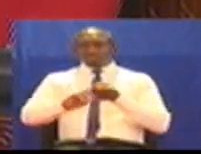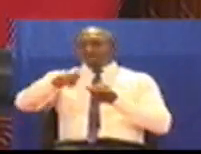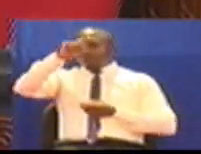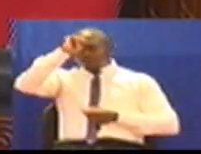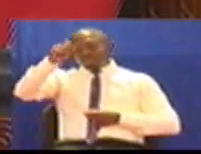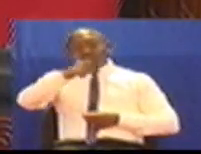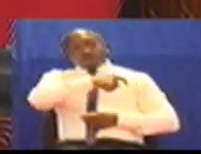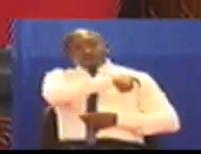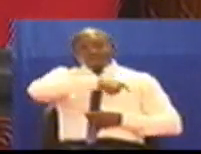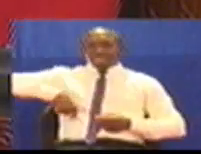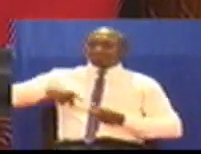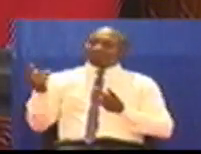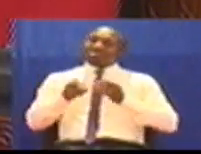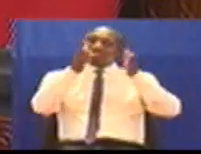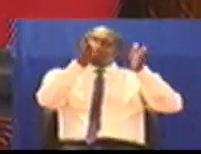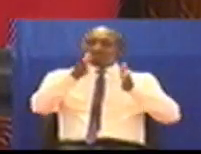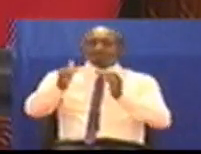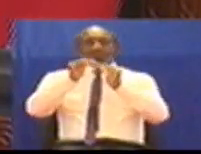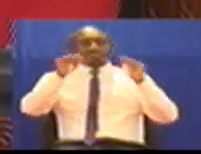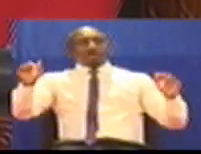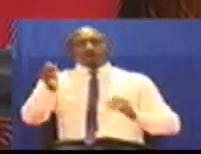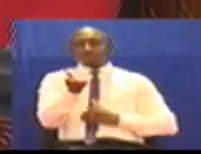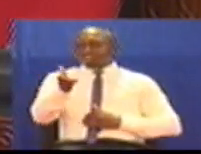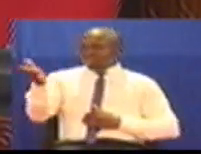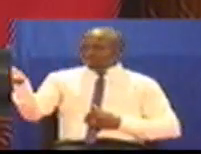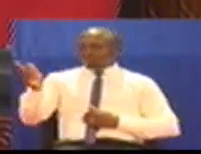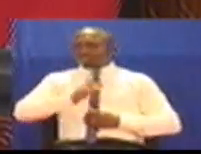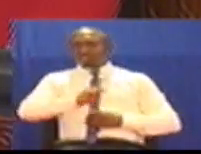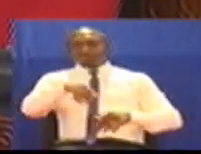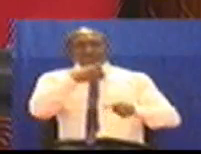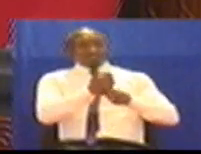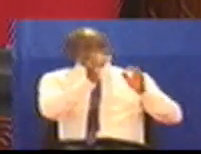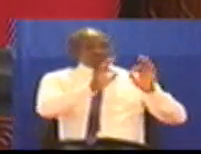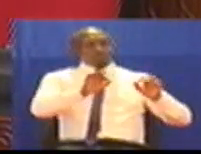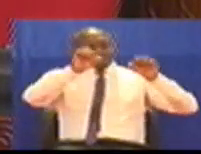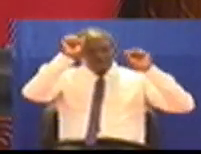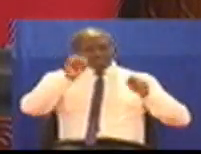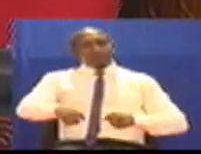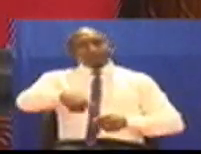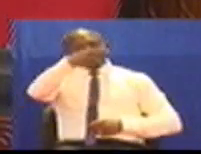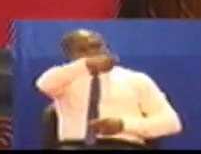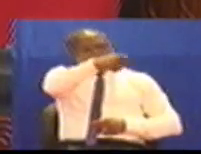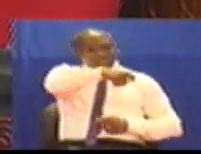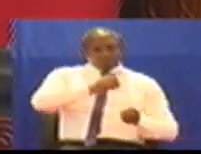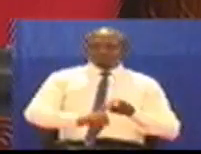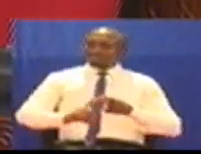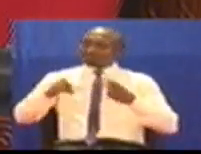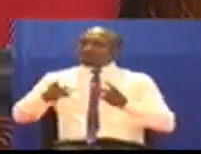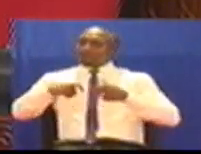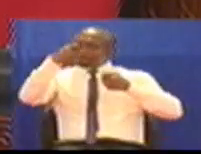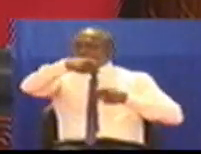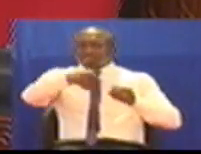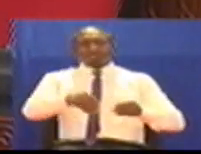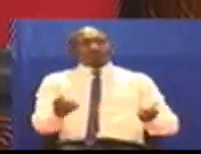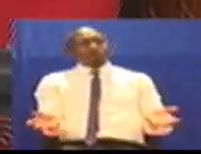ni binadamu kama binadamu wengine. Anapofanya vizuri ni lazima tumpongeze. Na kumpongeza ni kumtia moyo